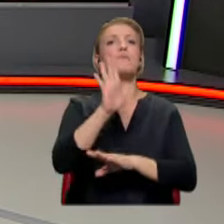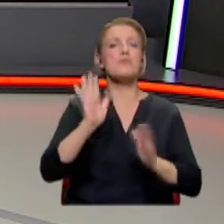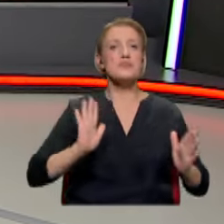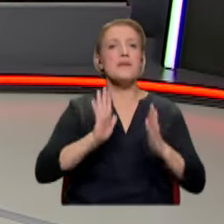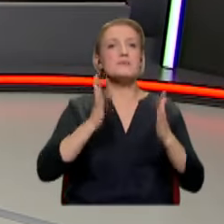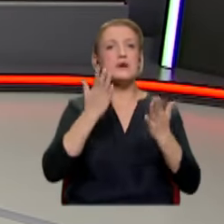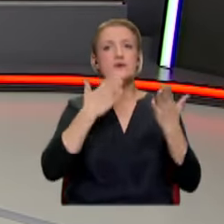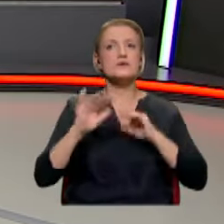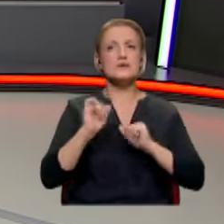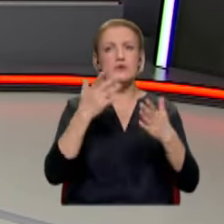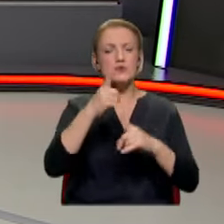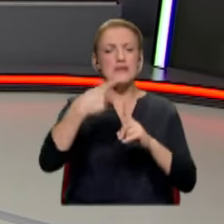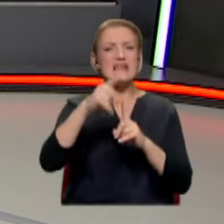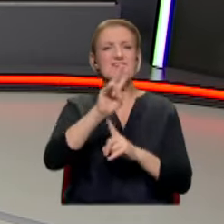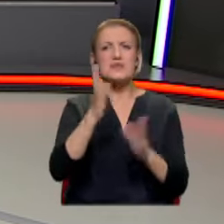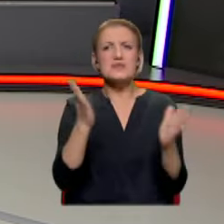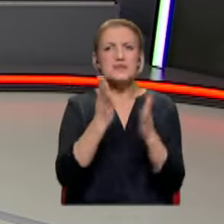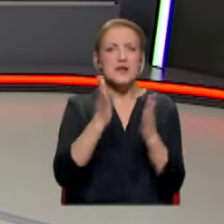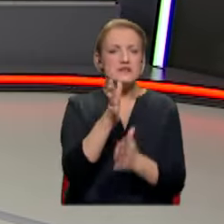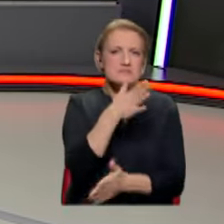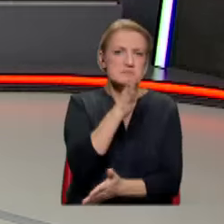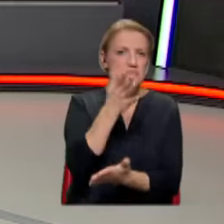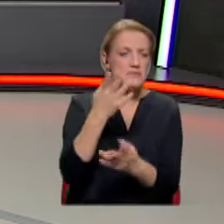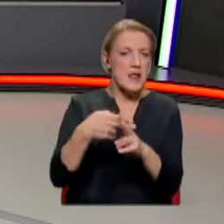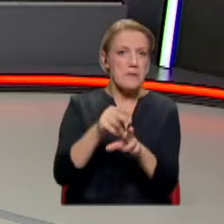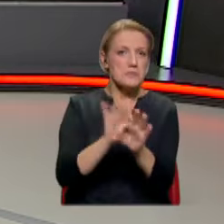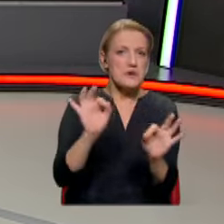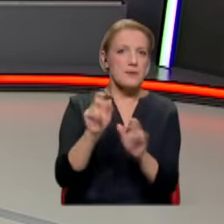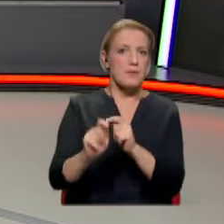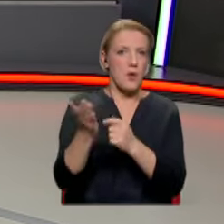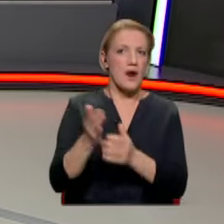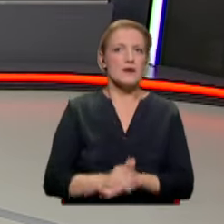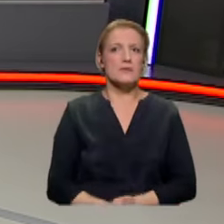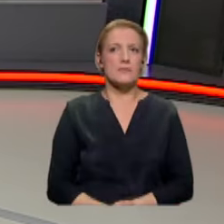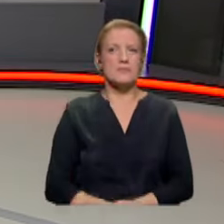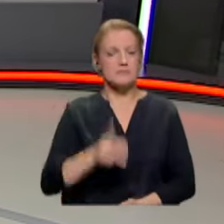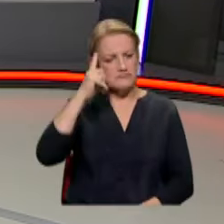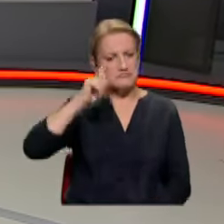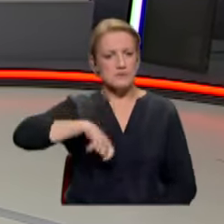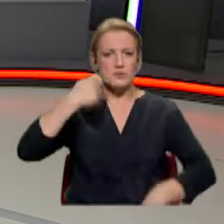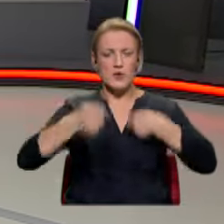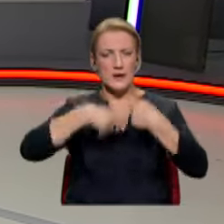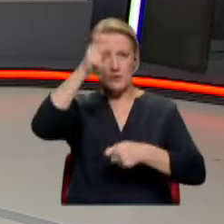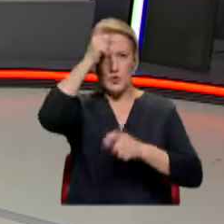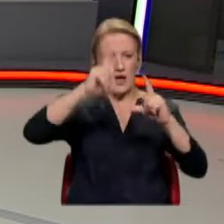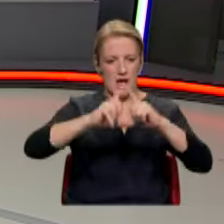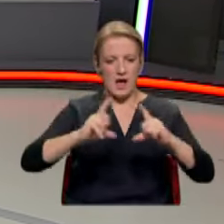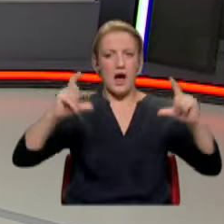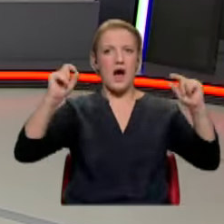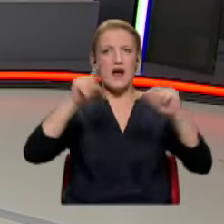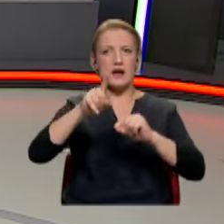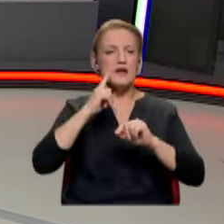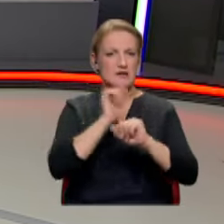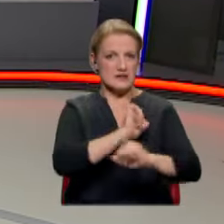gösterilmiyor mu bu televizyonlar nasıl şuursuz ya kafalarına göre Türkiye haritasını böyle